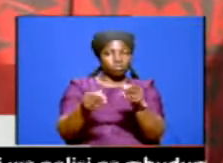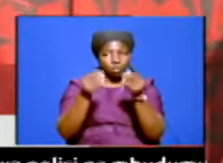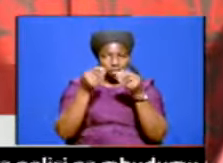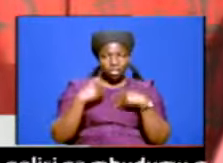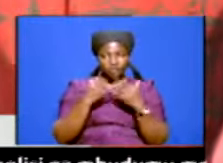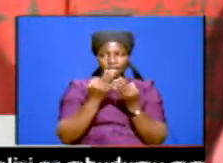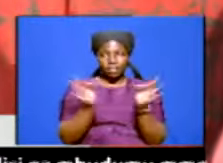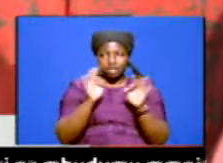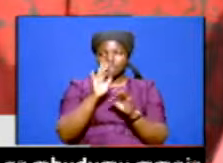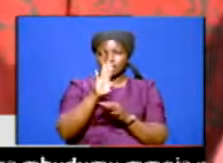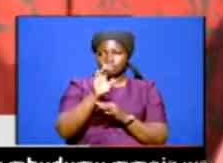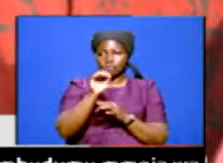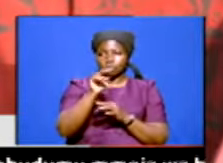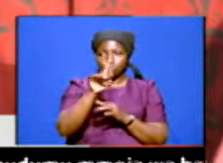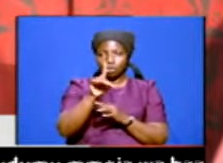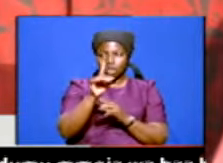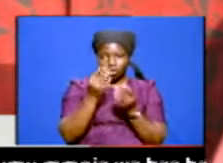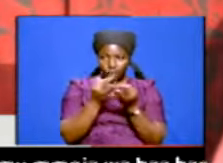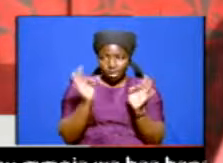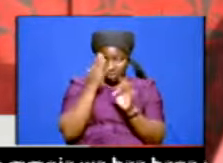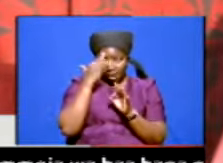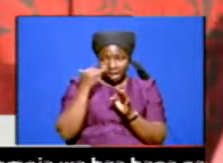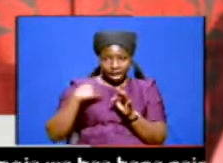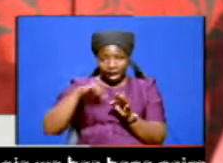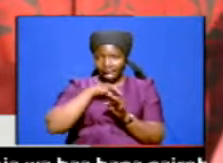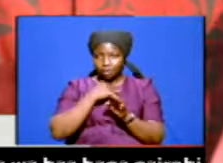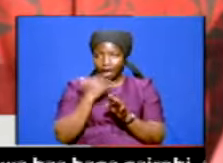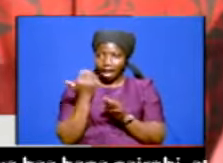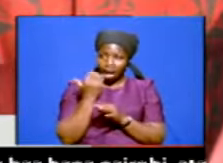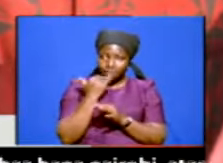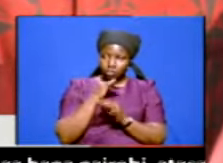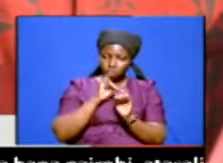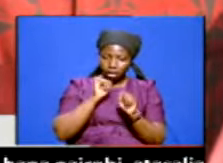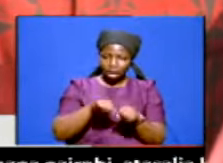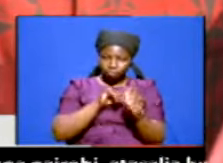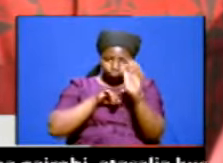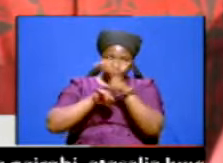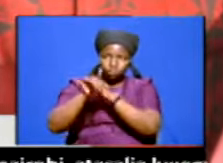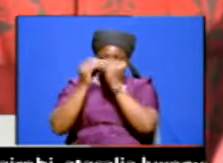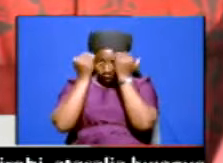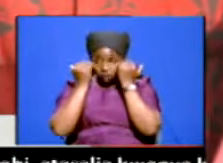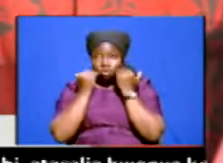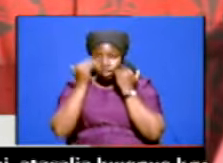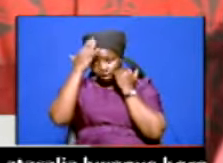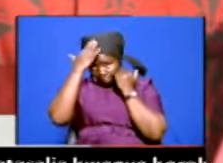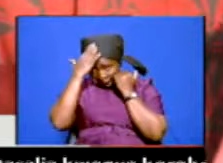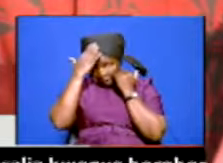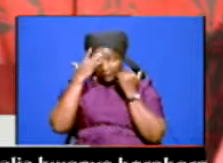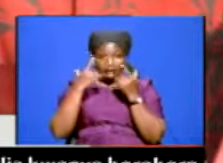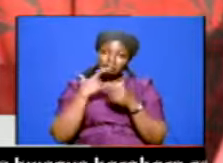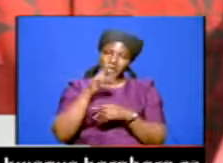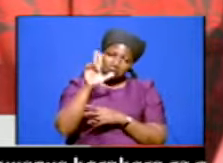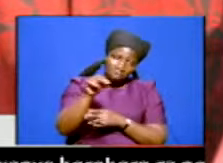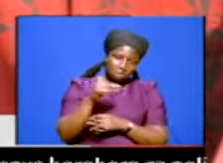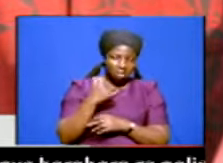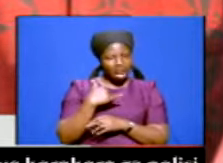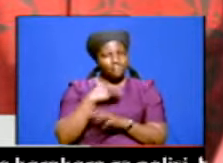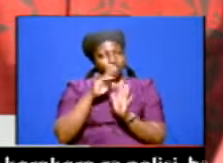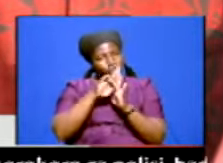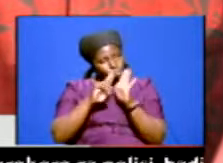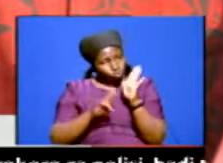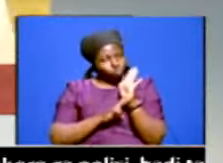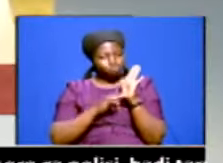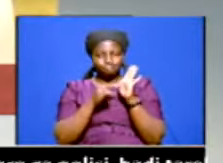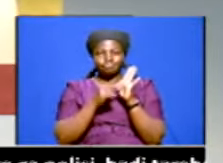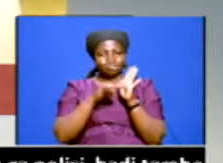to release him, because we had told them we can appear on Monday in court, but they said no. They have instructions that he must spend the weekend